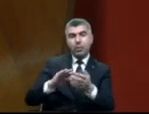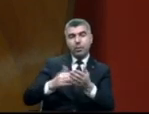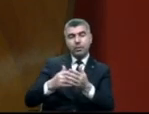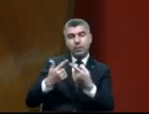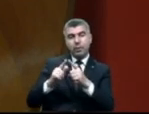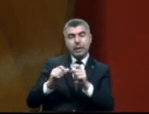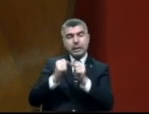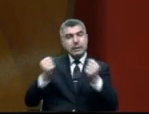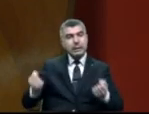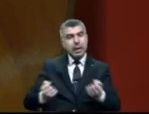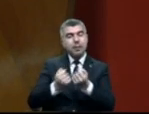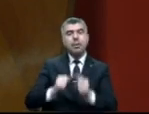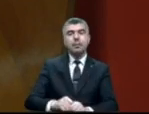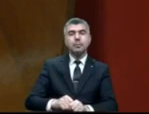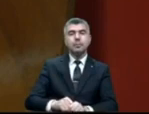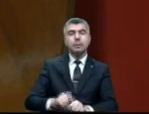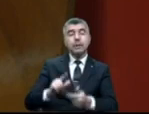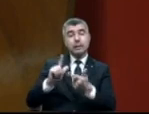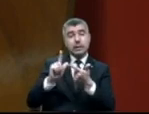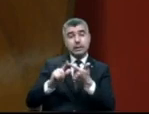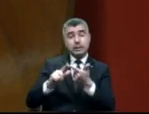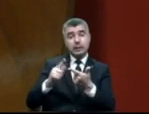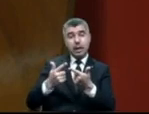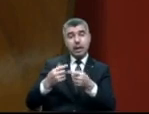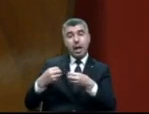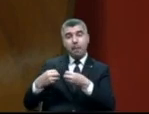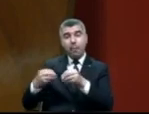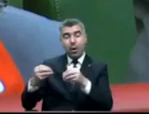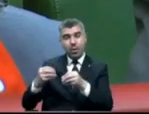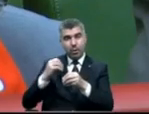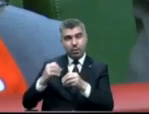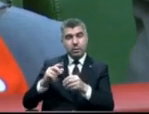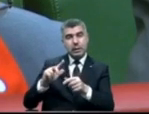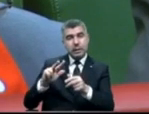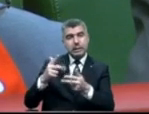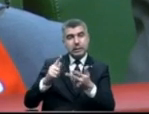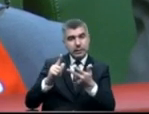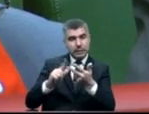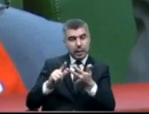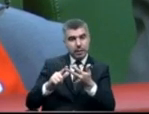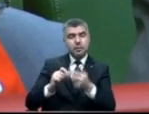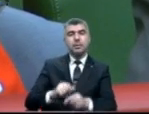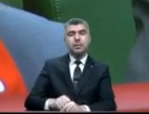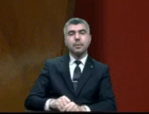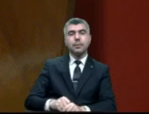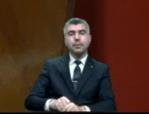ديال التنمية ديال القطاع، ثانيا التسويق، وثالثا هذا الشيء ديال التثمين،